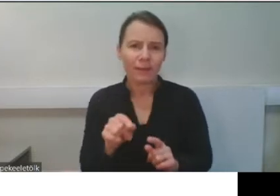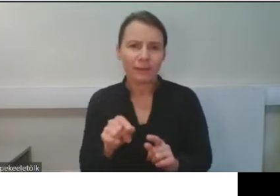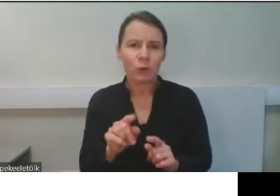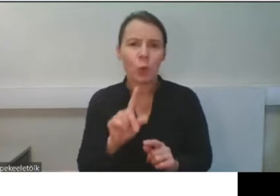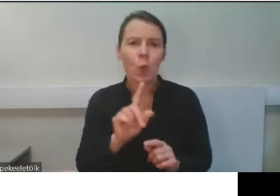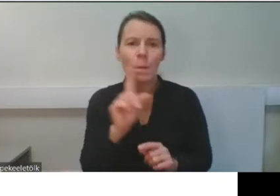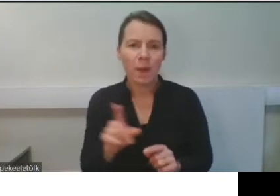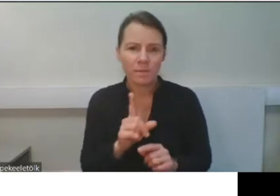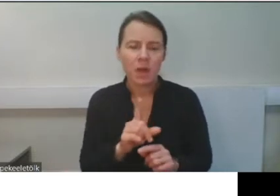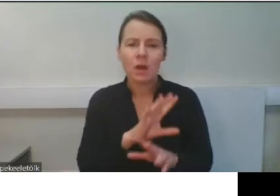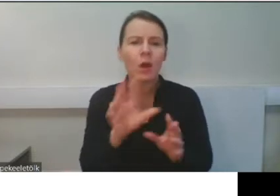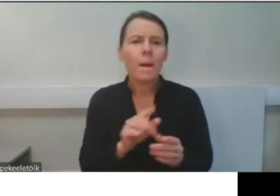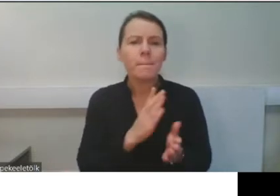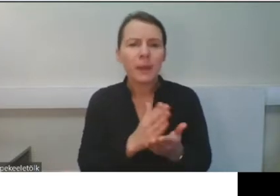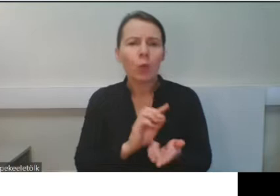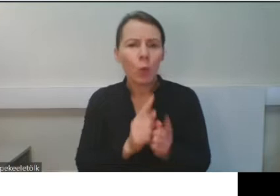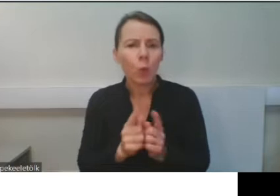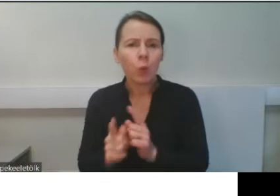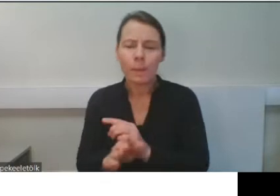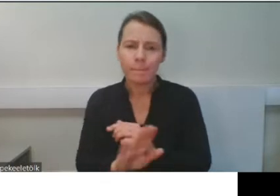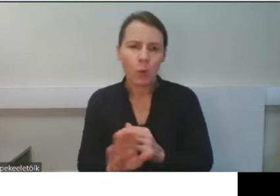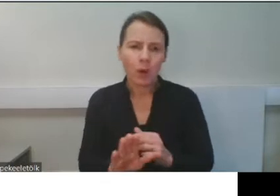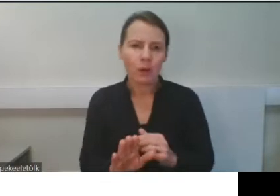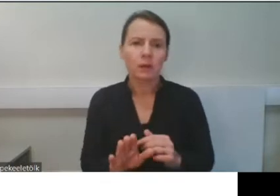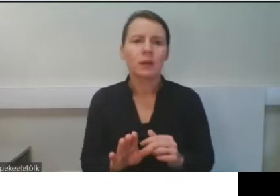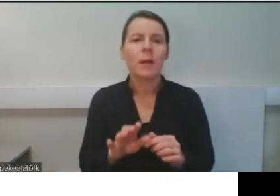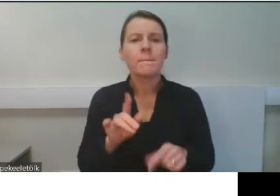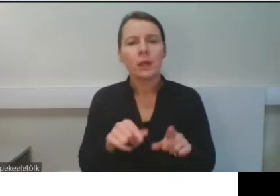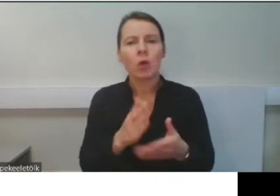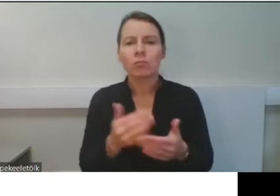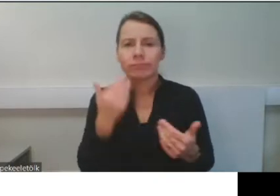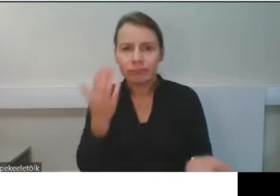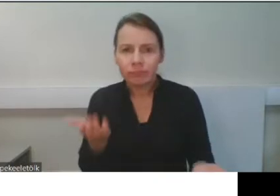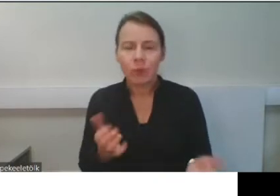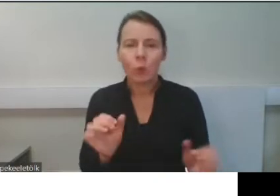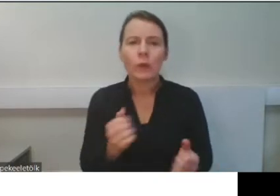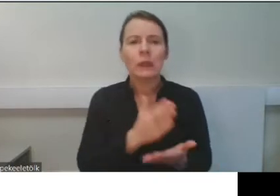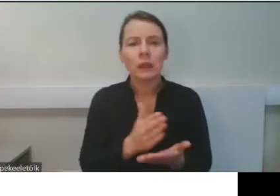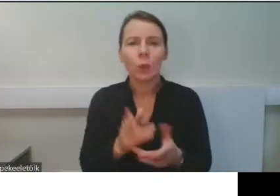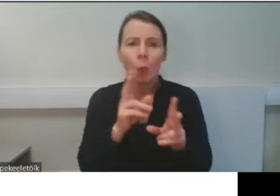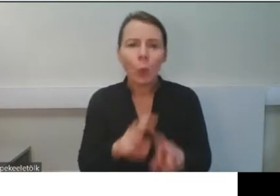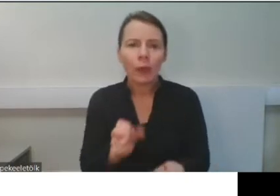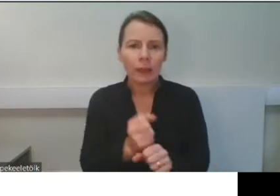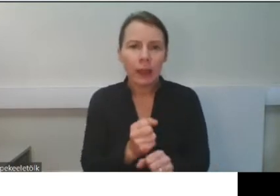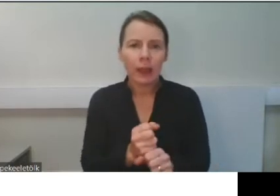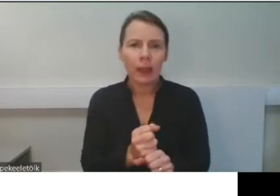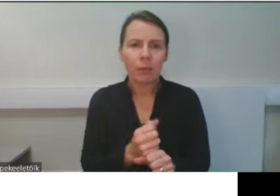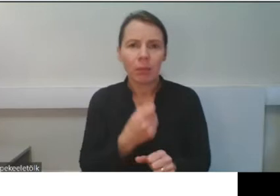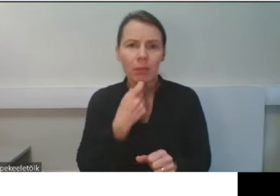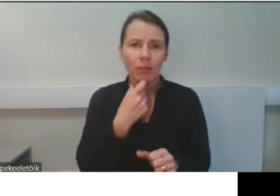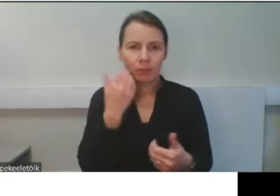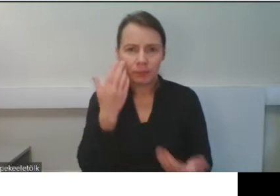et mis siit tuleb välja see , et just nimelt need inimesed , kes ütlevad , et tema terviseseisund on halb või väga